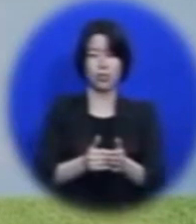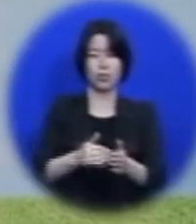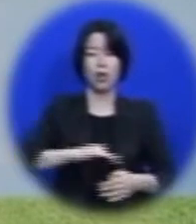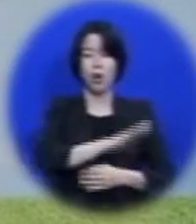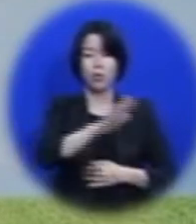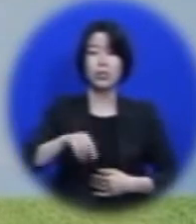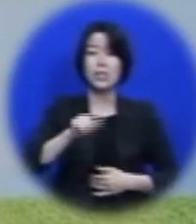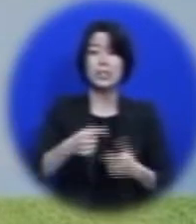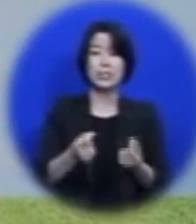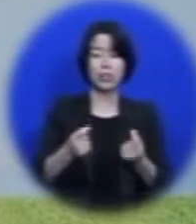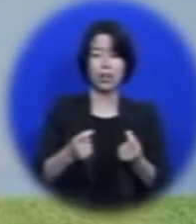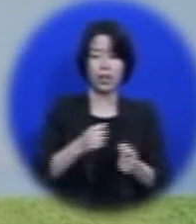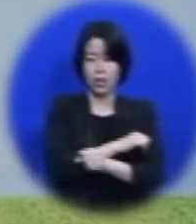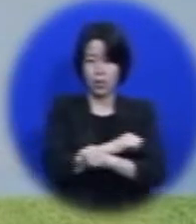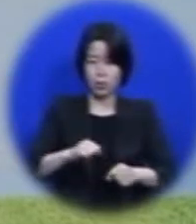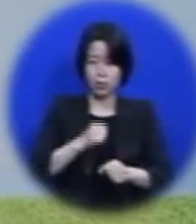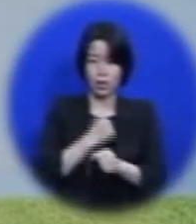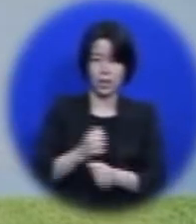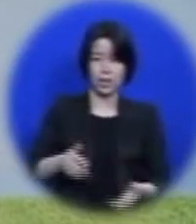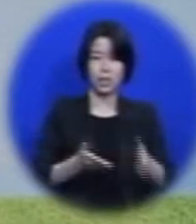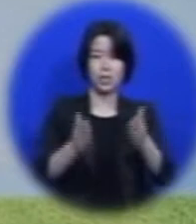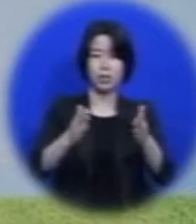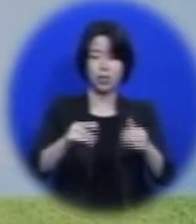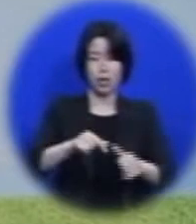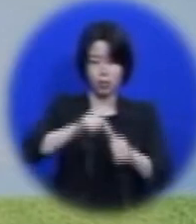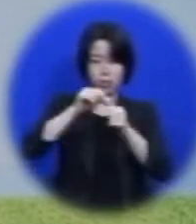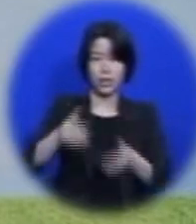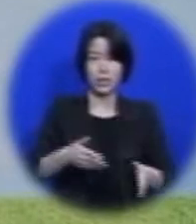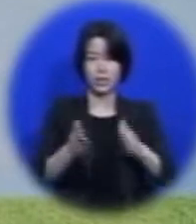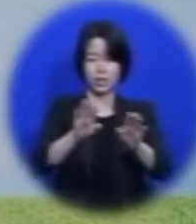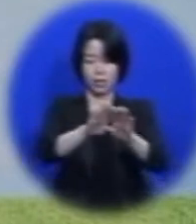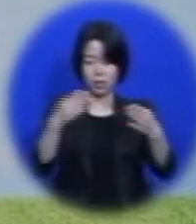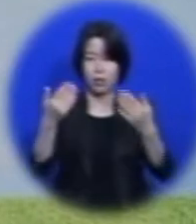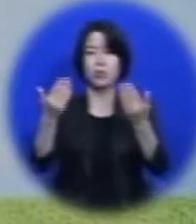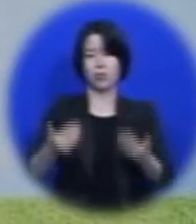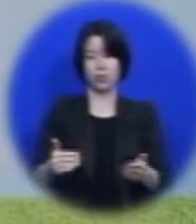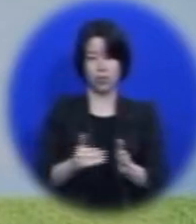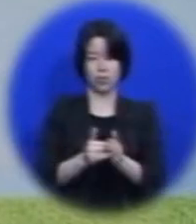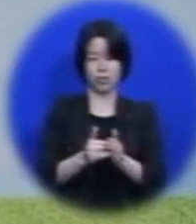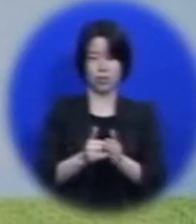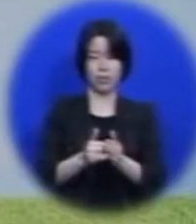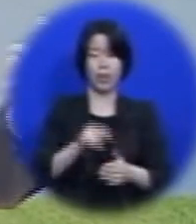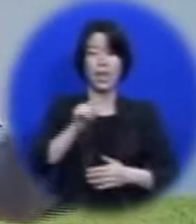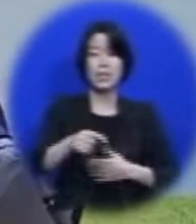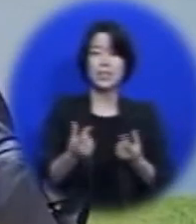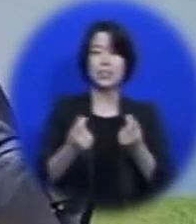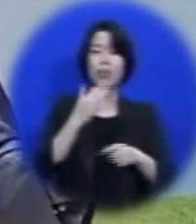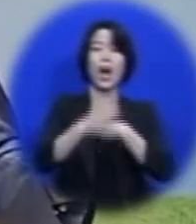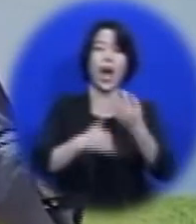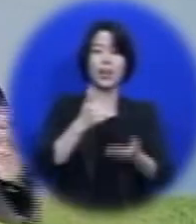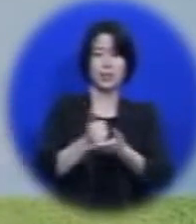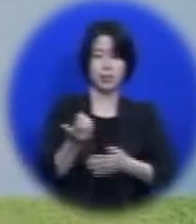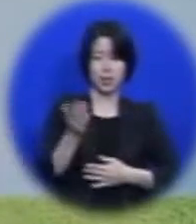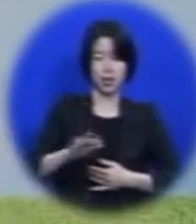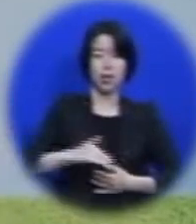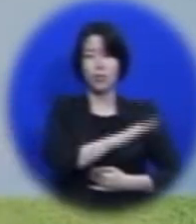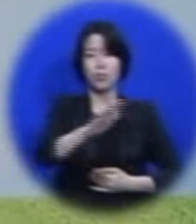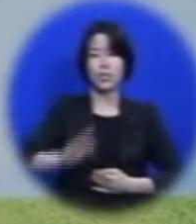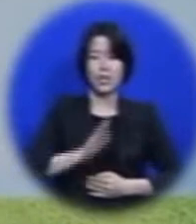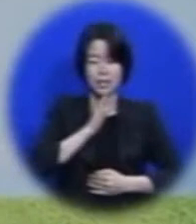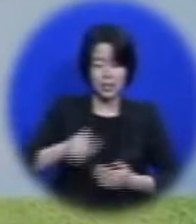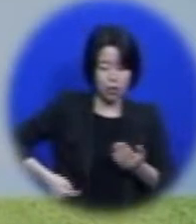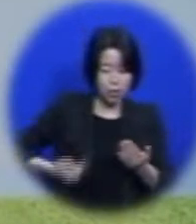우리를 그렇게 용서하실 길을, 구원하실 길을 열어놓으셨습니다. 그런 하나님이신데 우리가